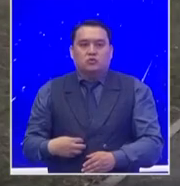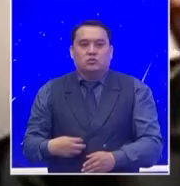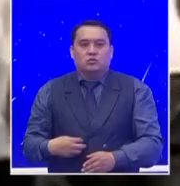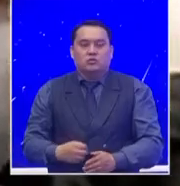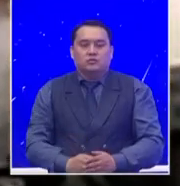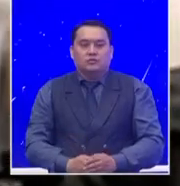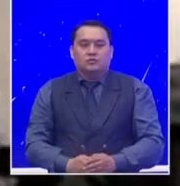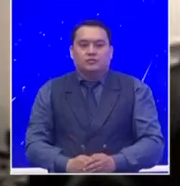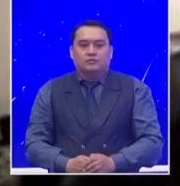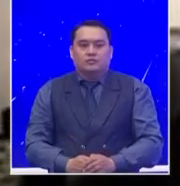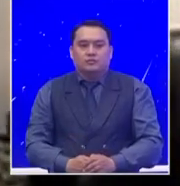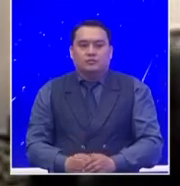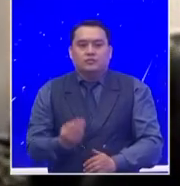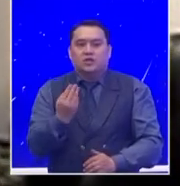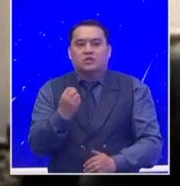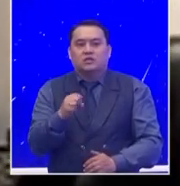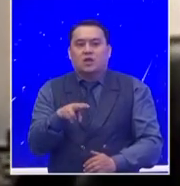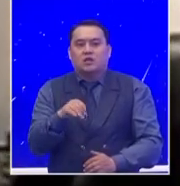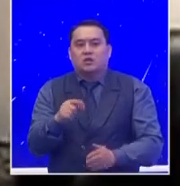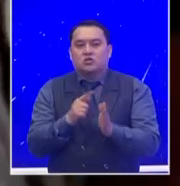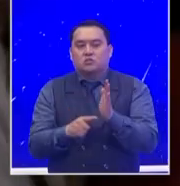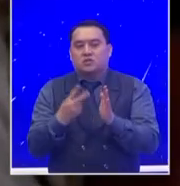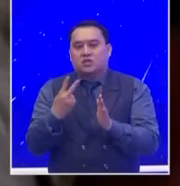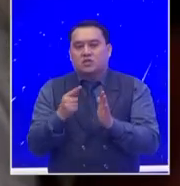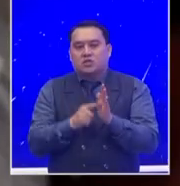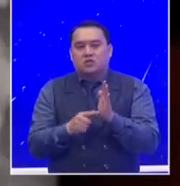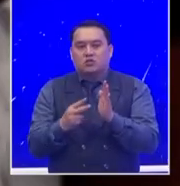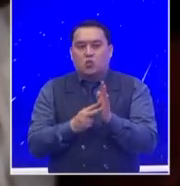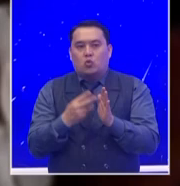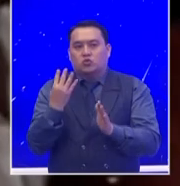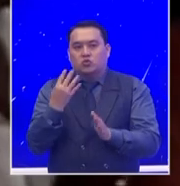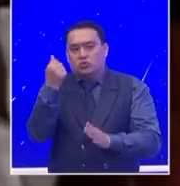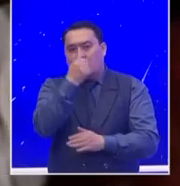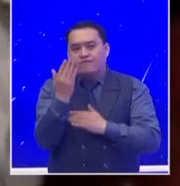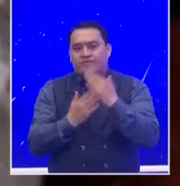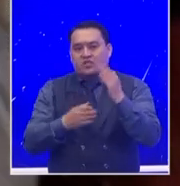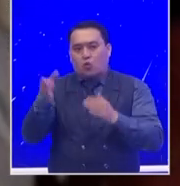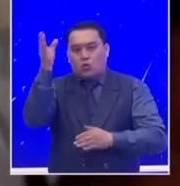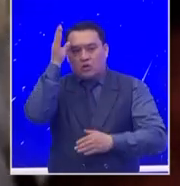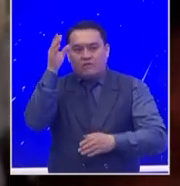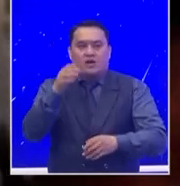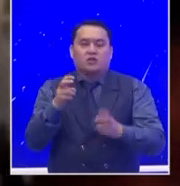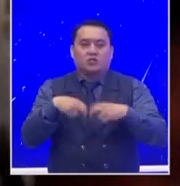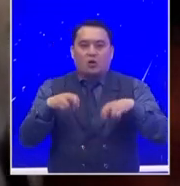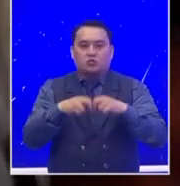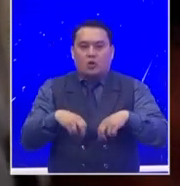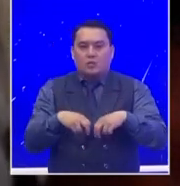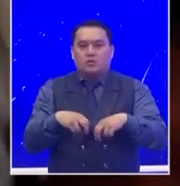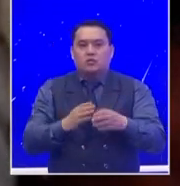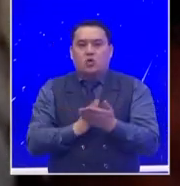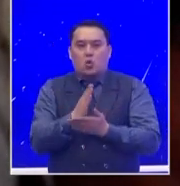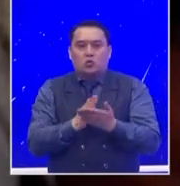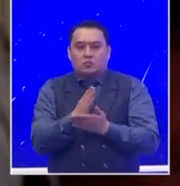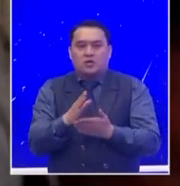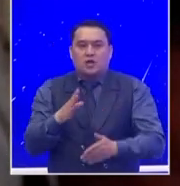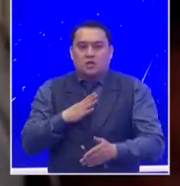жазған. Шалтай Смағұлов 1972-1984 жылдары Ресейдің жоғары оқу орындарында ғылыми зерттеу мекемелерінде қызмет